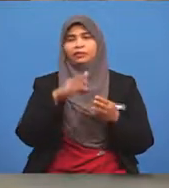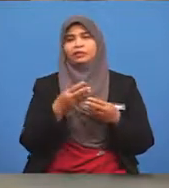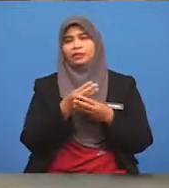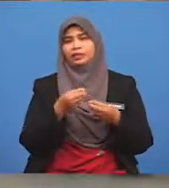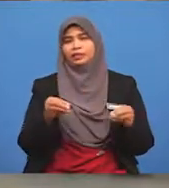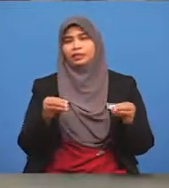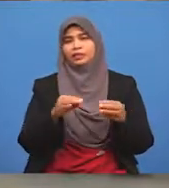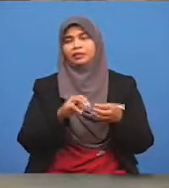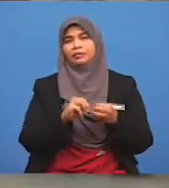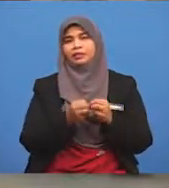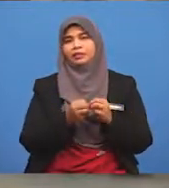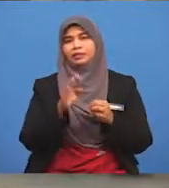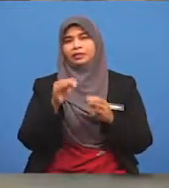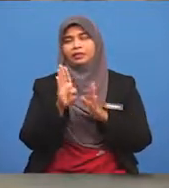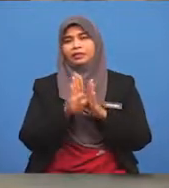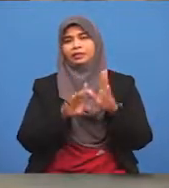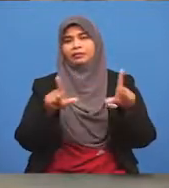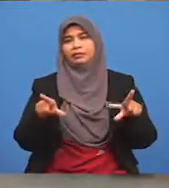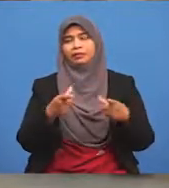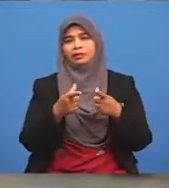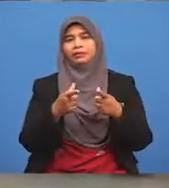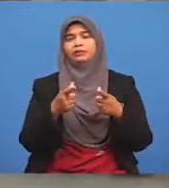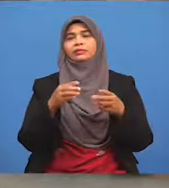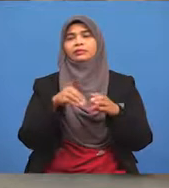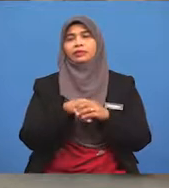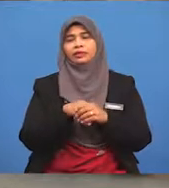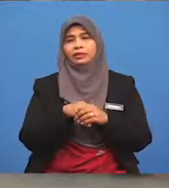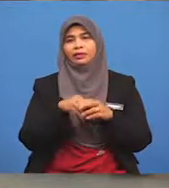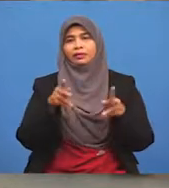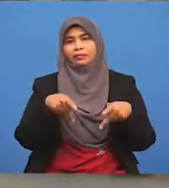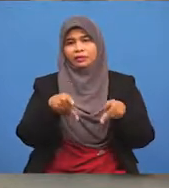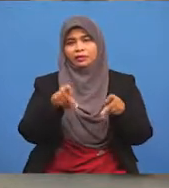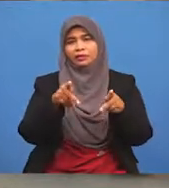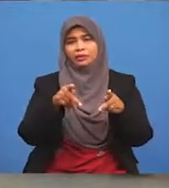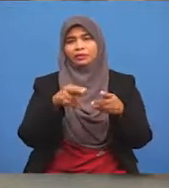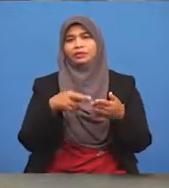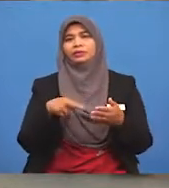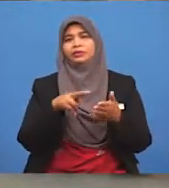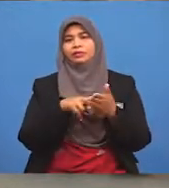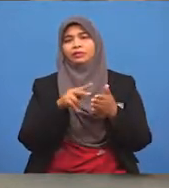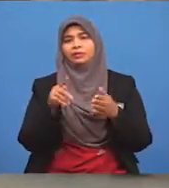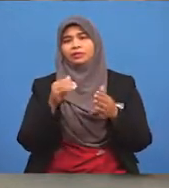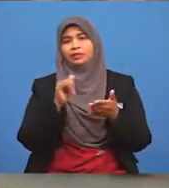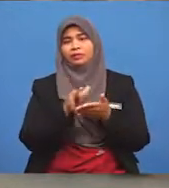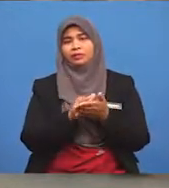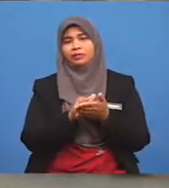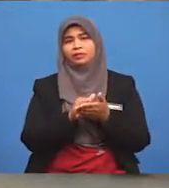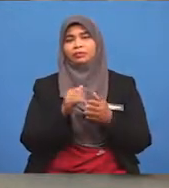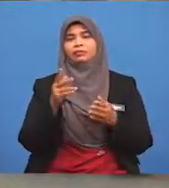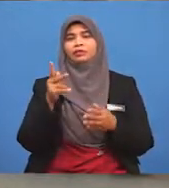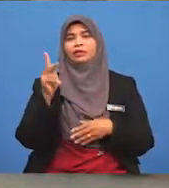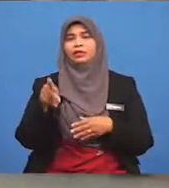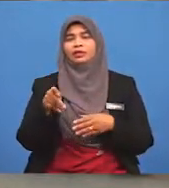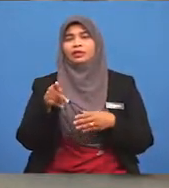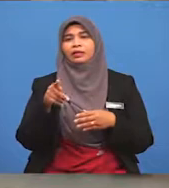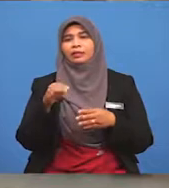berlaku. Dalam proses rujukan itu, perkara yang kita perlu tekankan ialah kesahihan